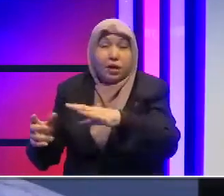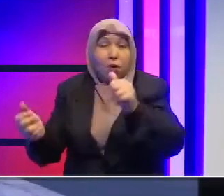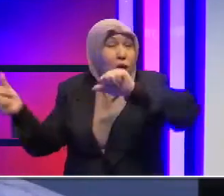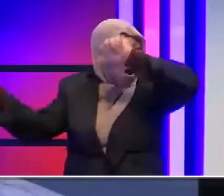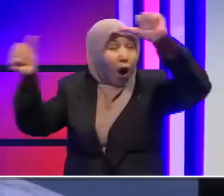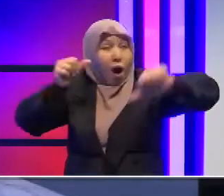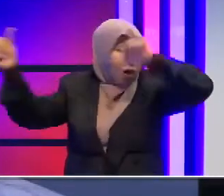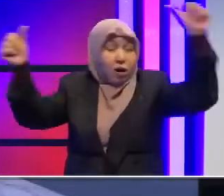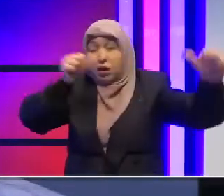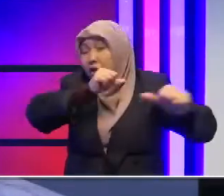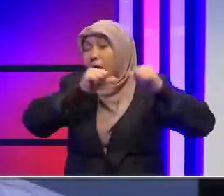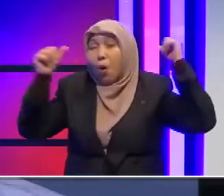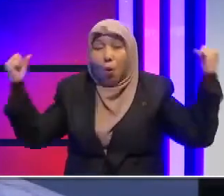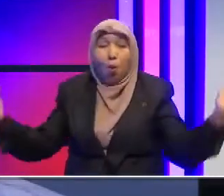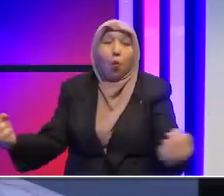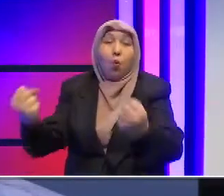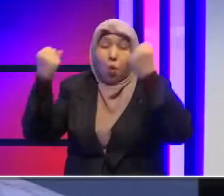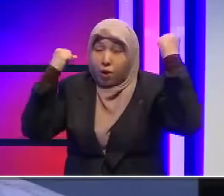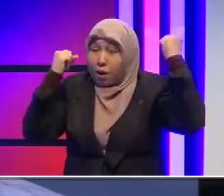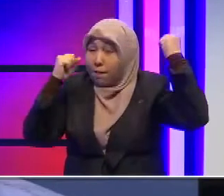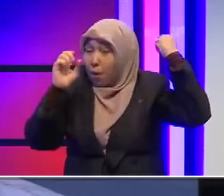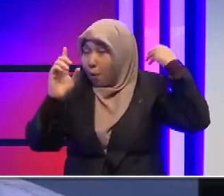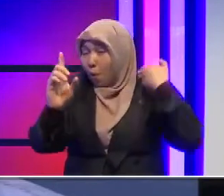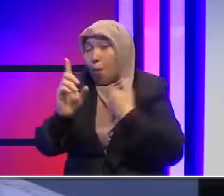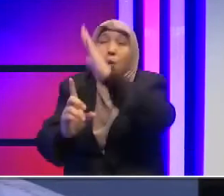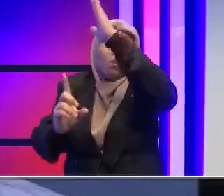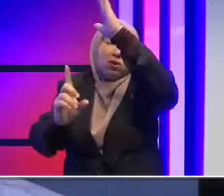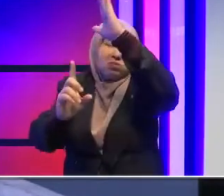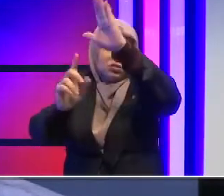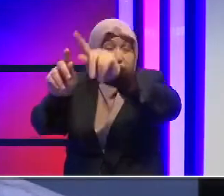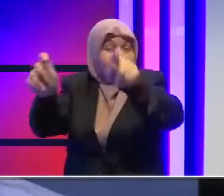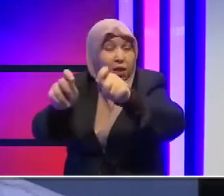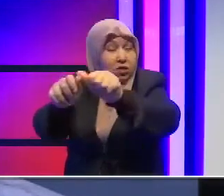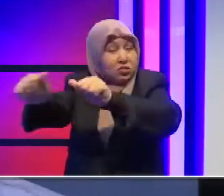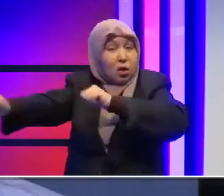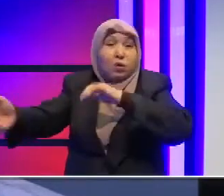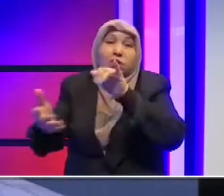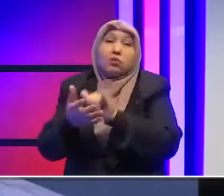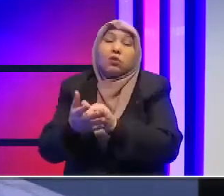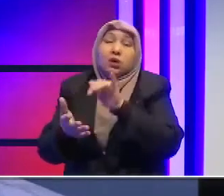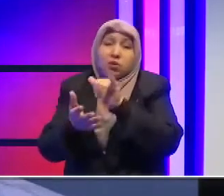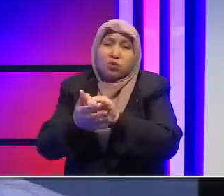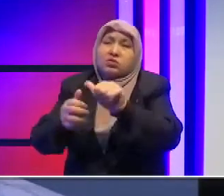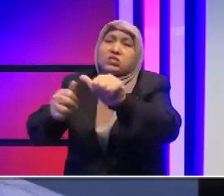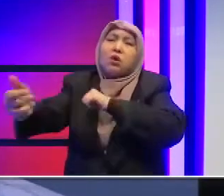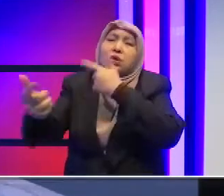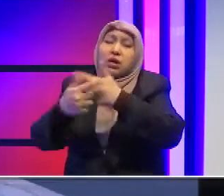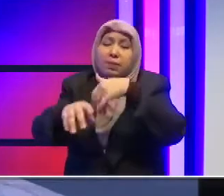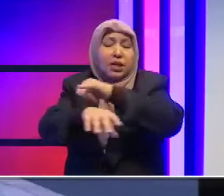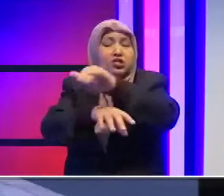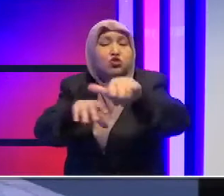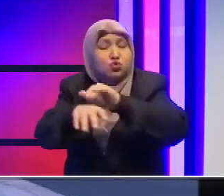yang kuat yang akan menghantar kita ke satu daerah yang jauh. Apakah daerah yang jauh tersebut? Iaitu jauh daripada syurga